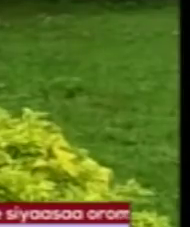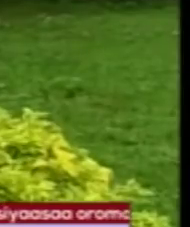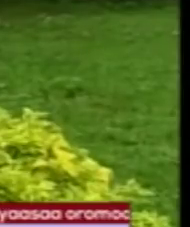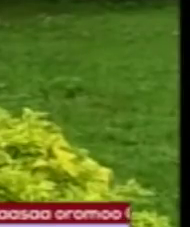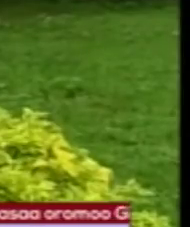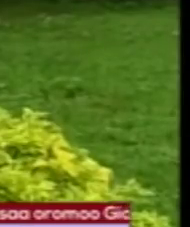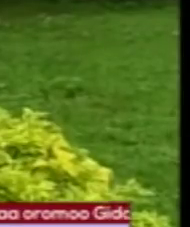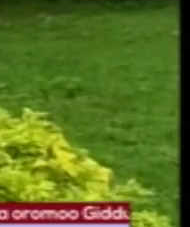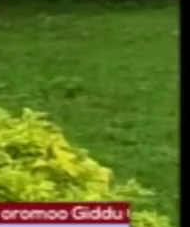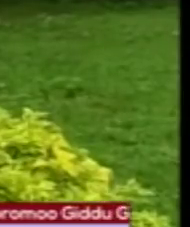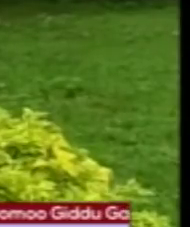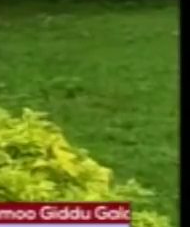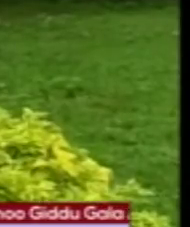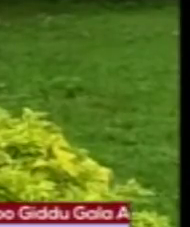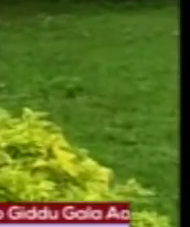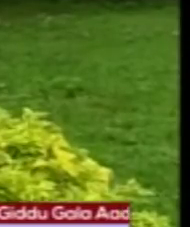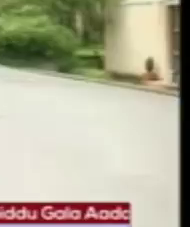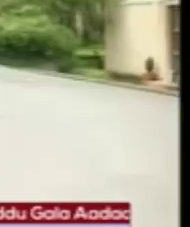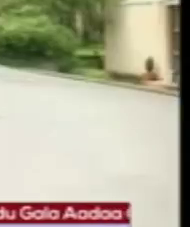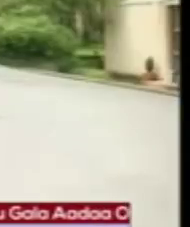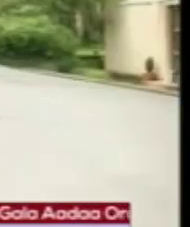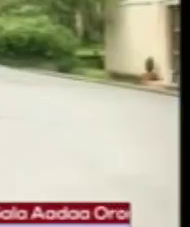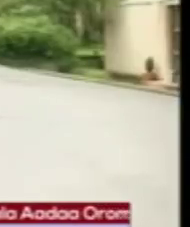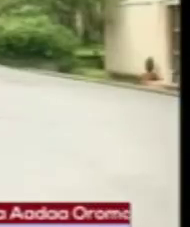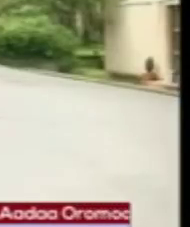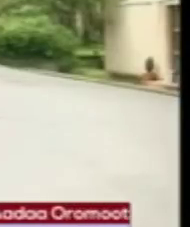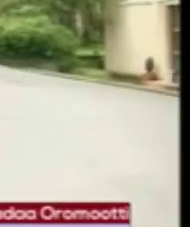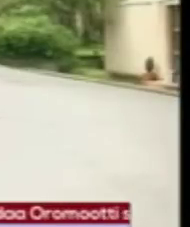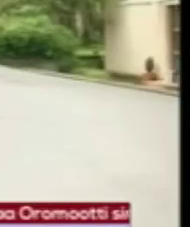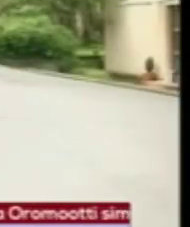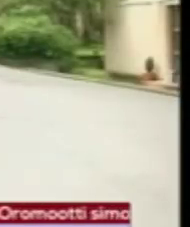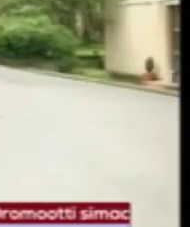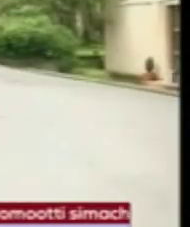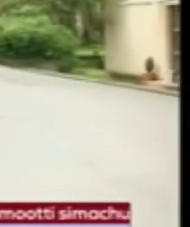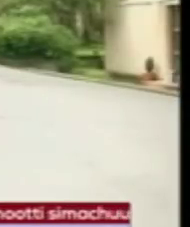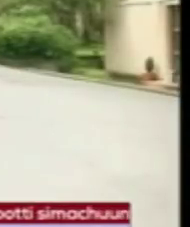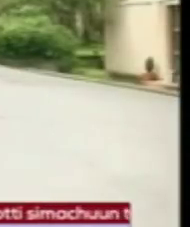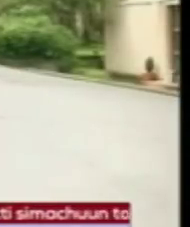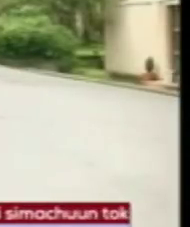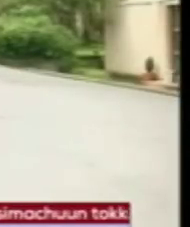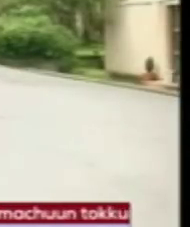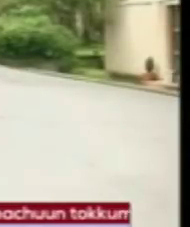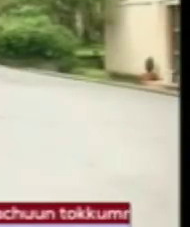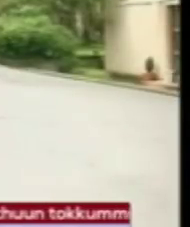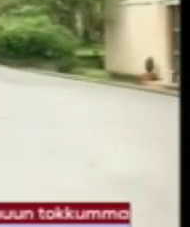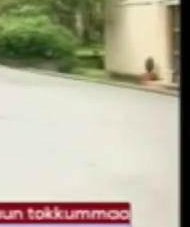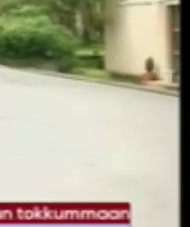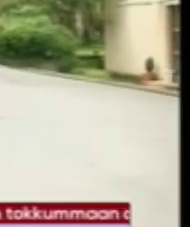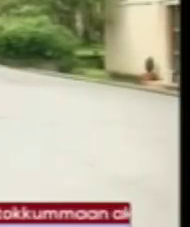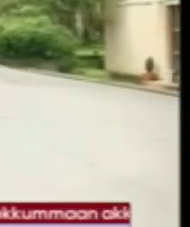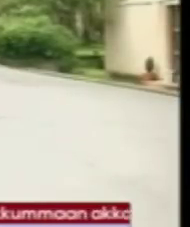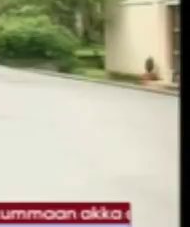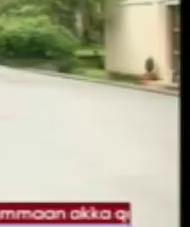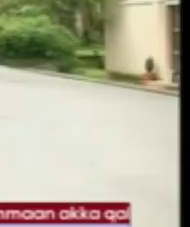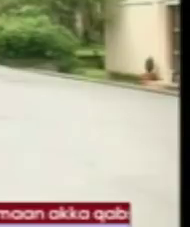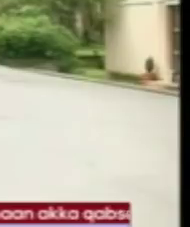ijaiti lalon argachu dabun rakko ta ichat waruma rakko bajetati ne himataman university ke sanjira kanaf